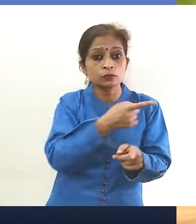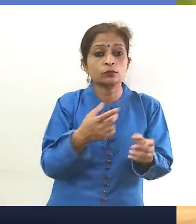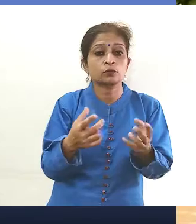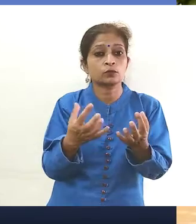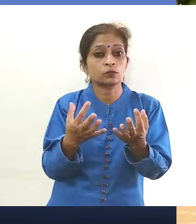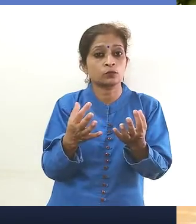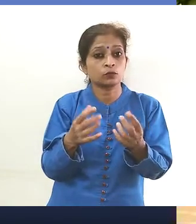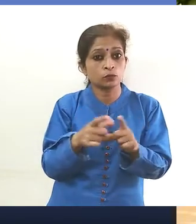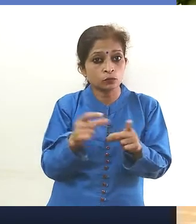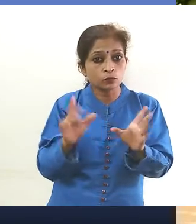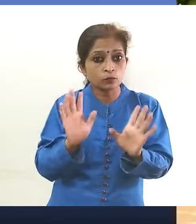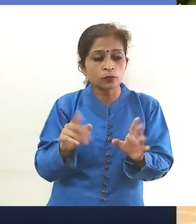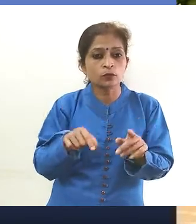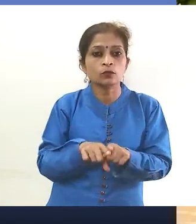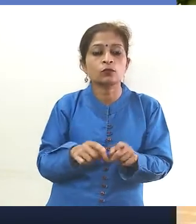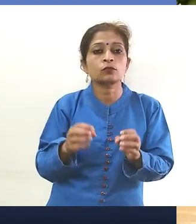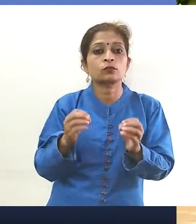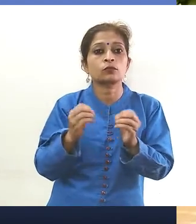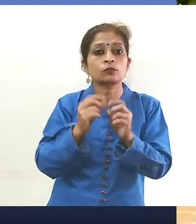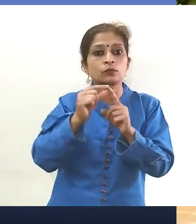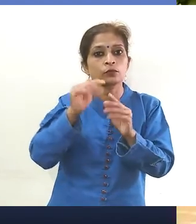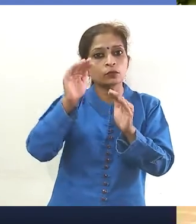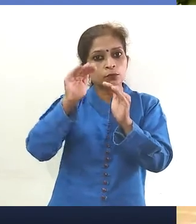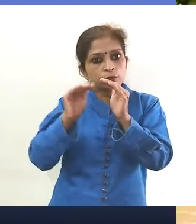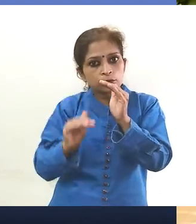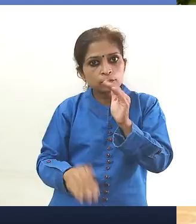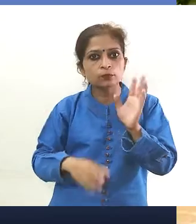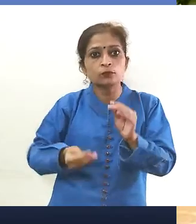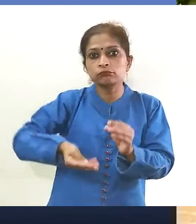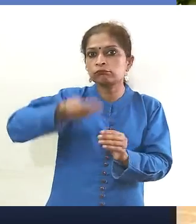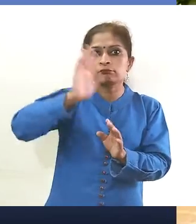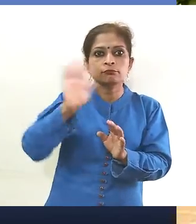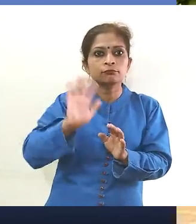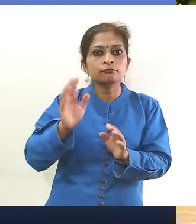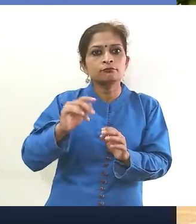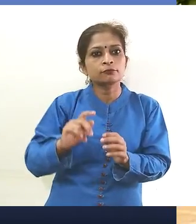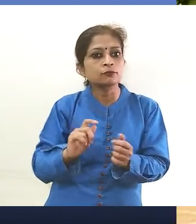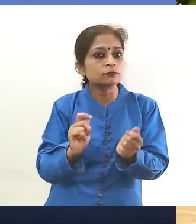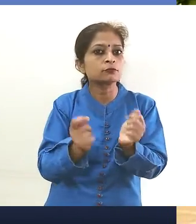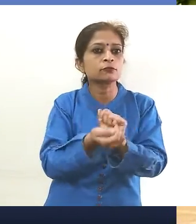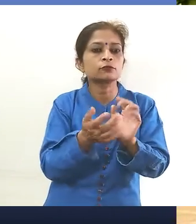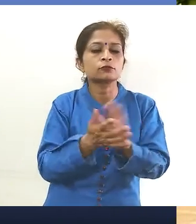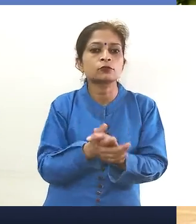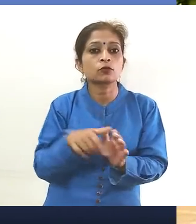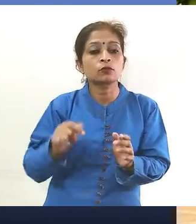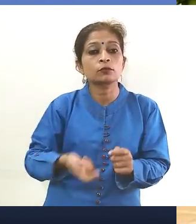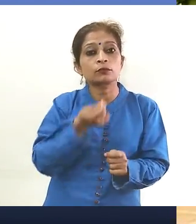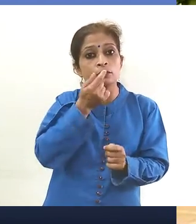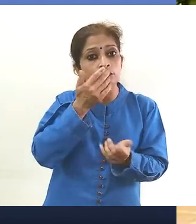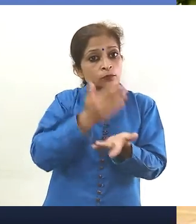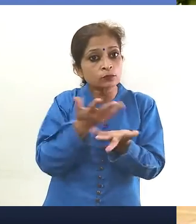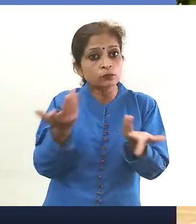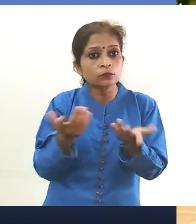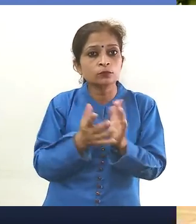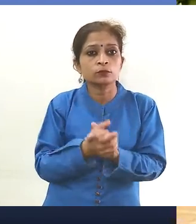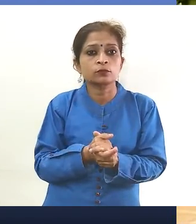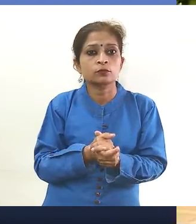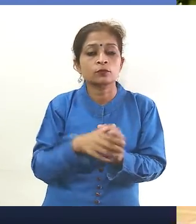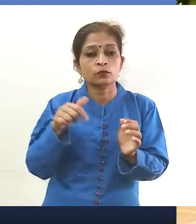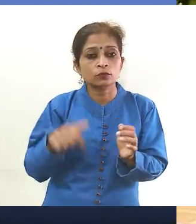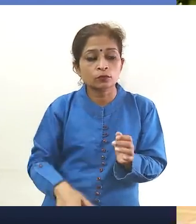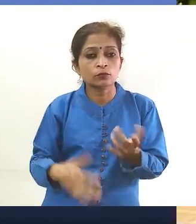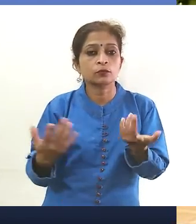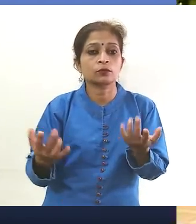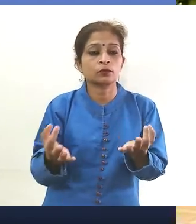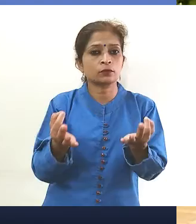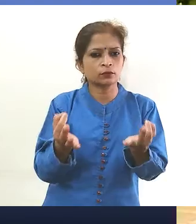हैं। तो ये मंडूकासन का एक अभ्यास, फिर ऐसे दूसरा अभ्यास मंडूकासन का, एक आसन का पूरा लाभ पाना है तो 5 मिनट तक करना